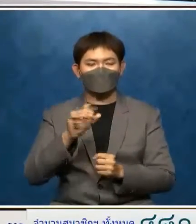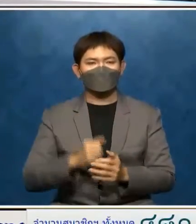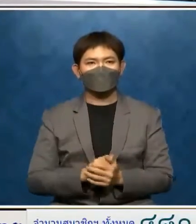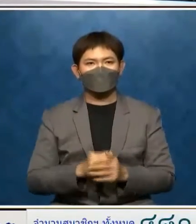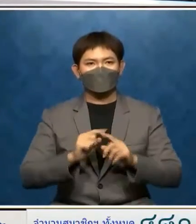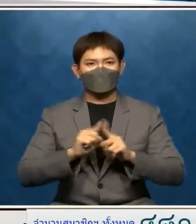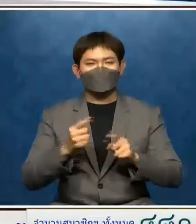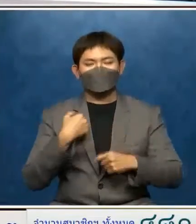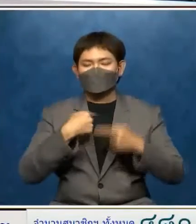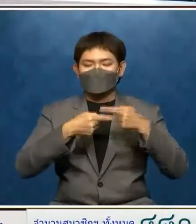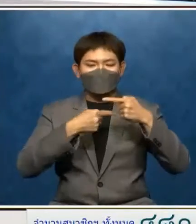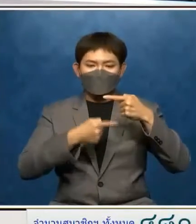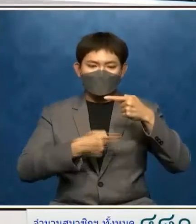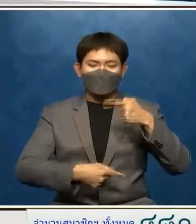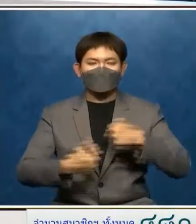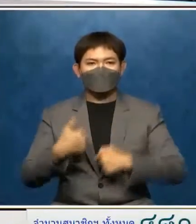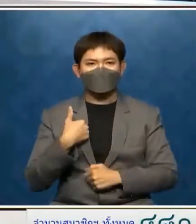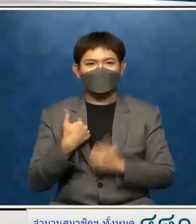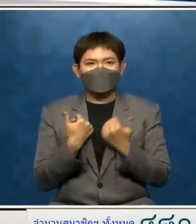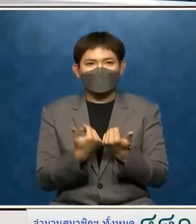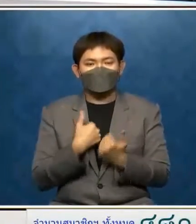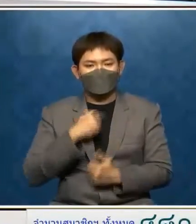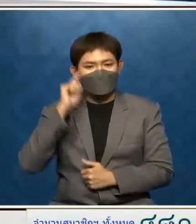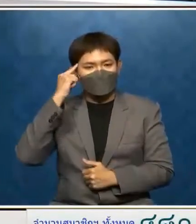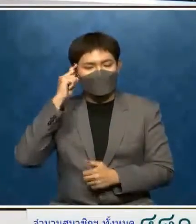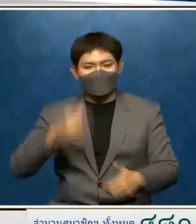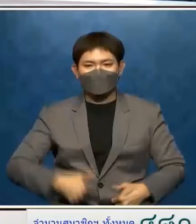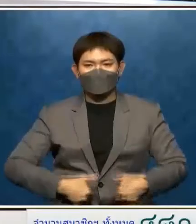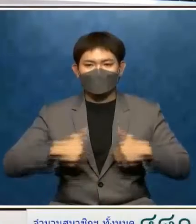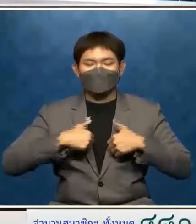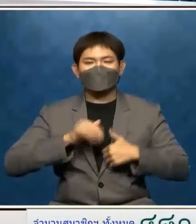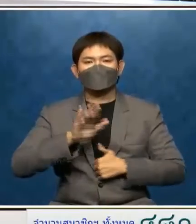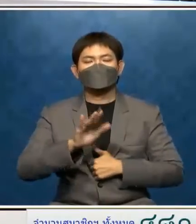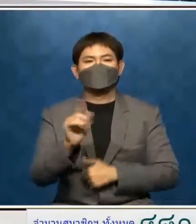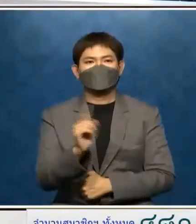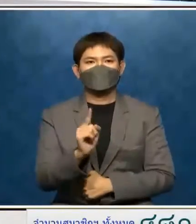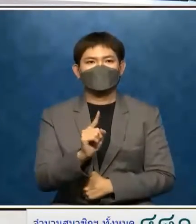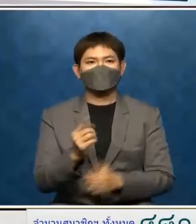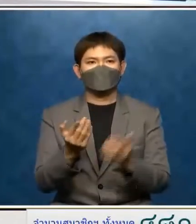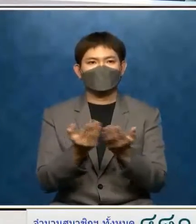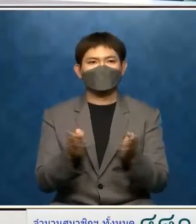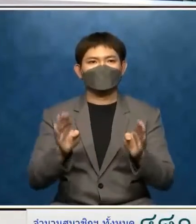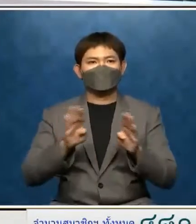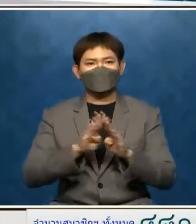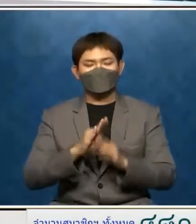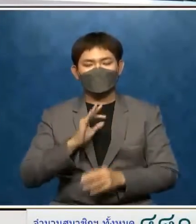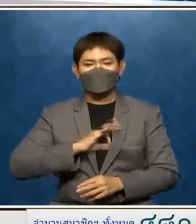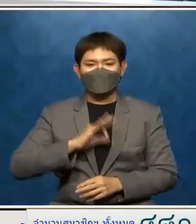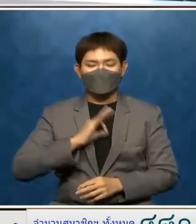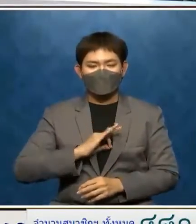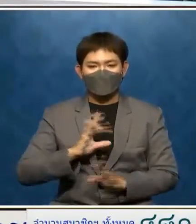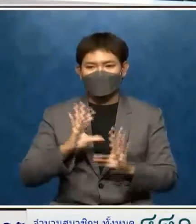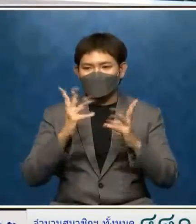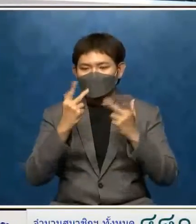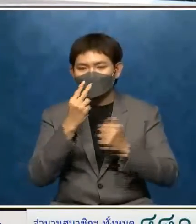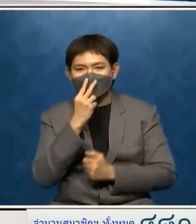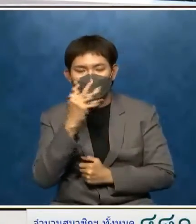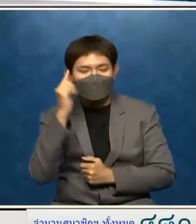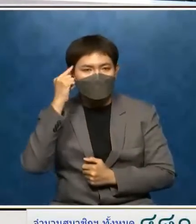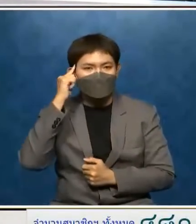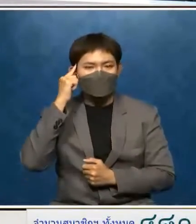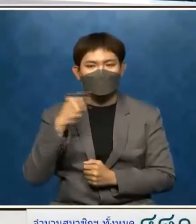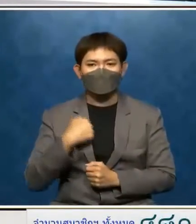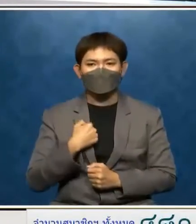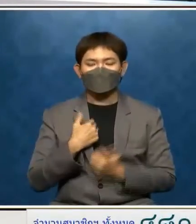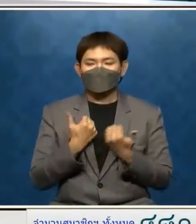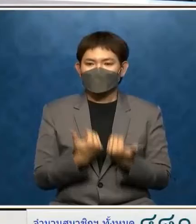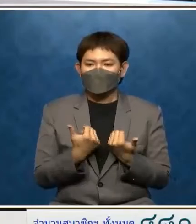ายสิบกรณีที่บัตนี้ยังไม่สาบจตạกรรมครอบครว ACE ต้องเพลการสูญเสียทไมมความฉะเจนและไม่สามาร